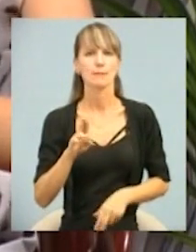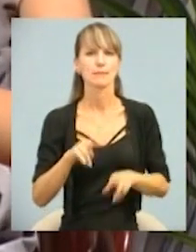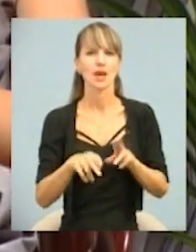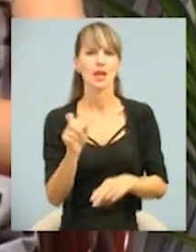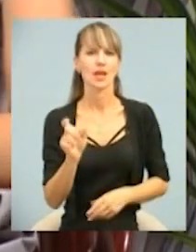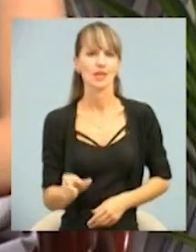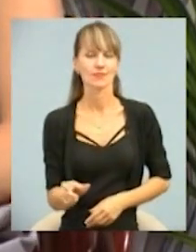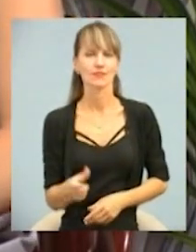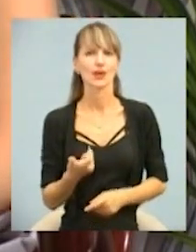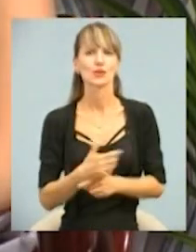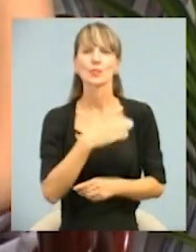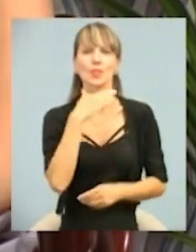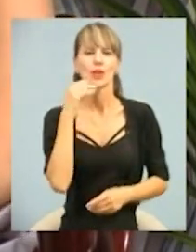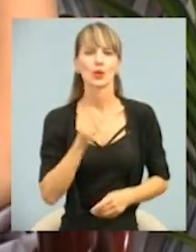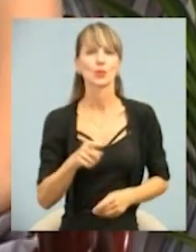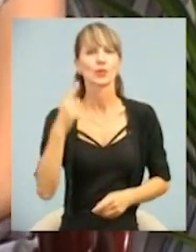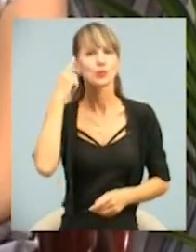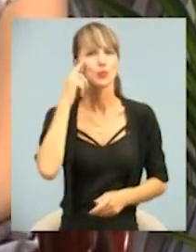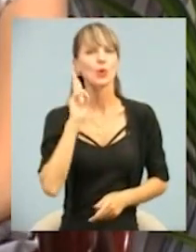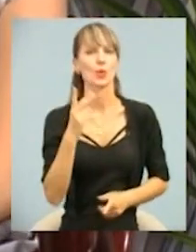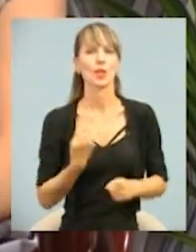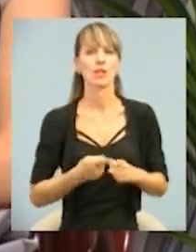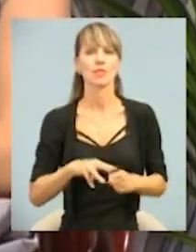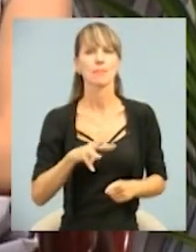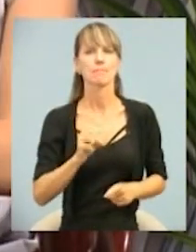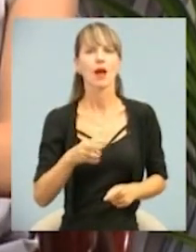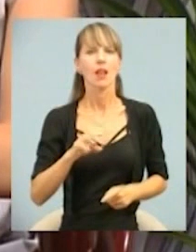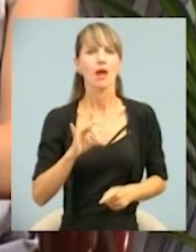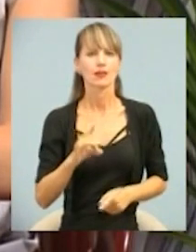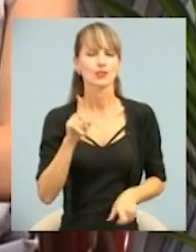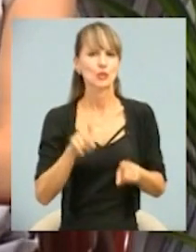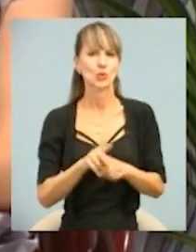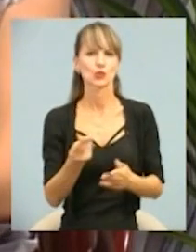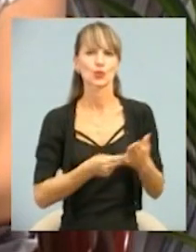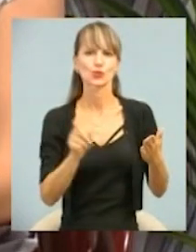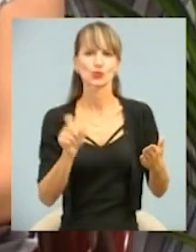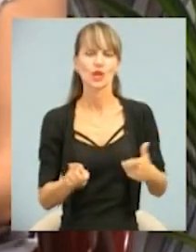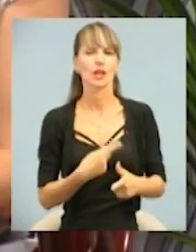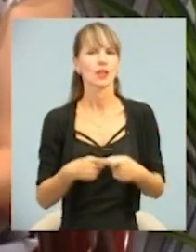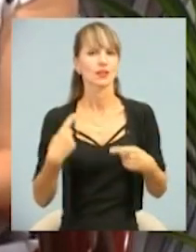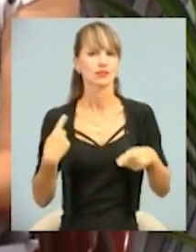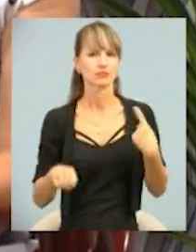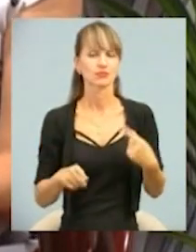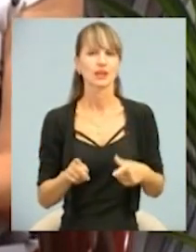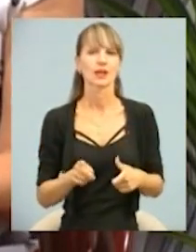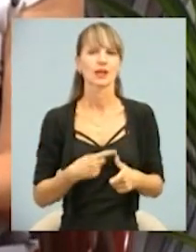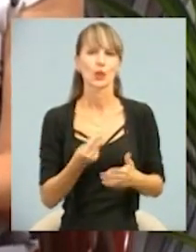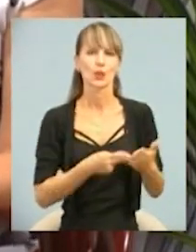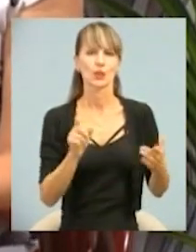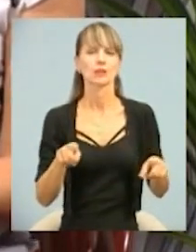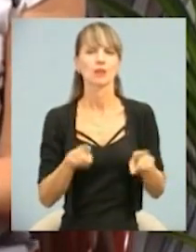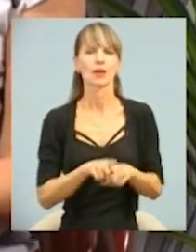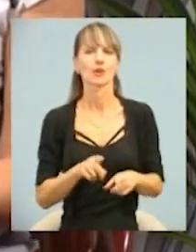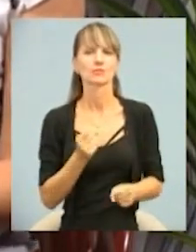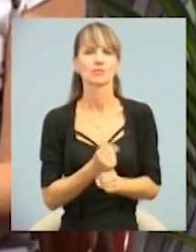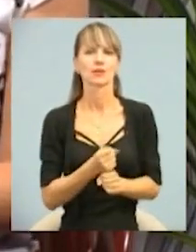малярів. Дуже багато людей гадають, хто ж такі маляри? Чи вони схожі якось з художниками, чи не схожі? Адже художники також люди, які